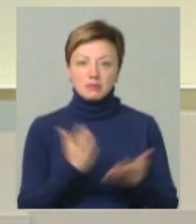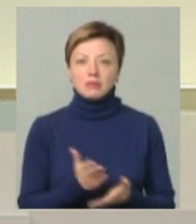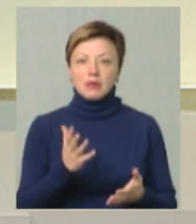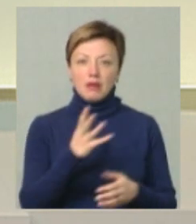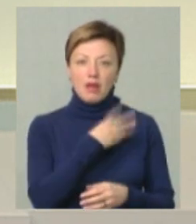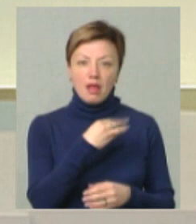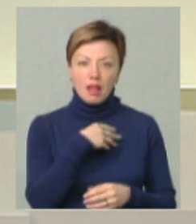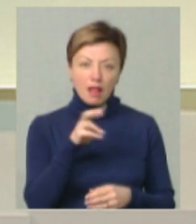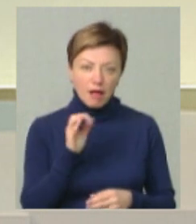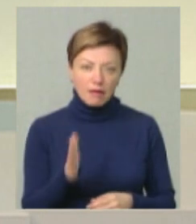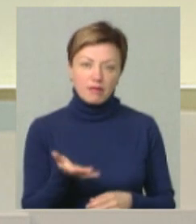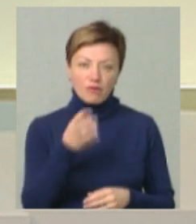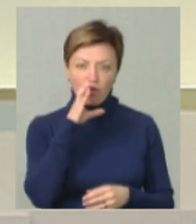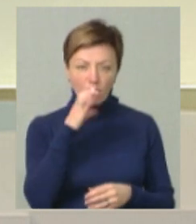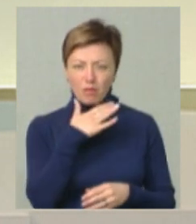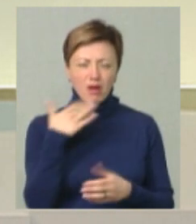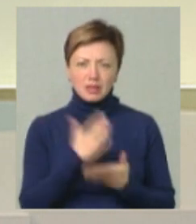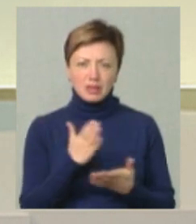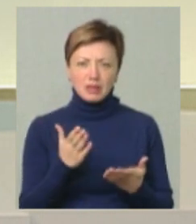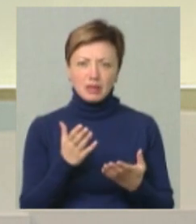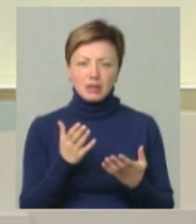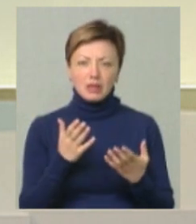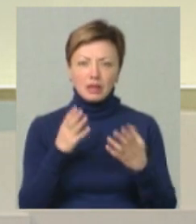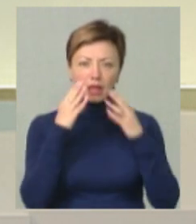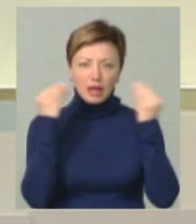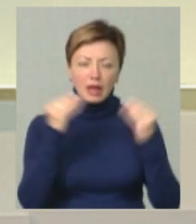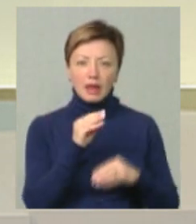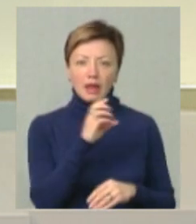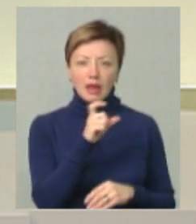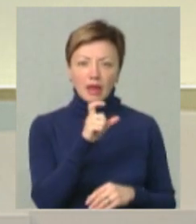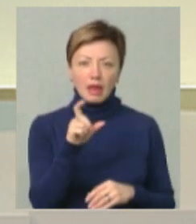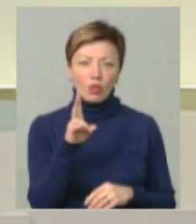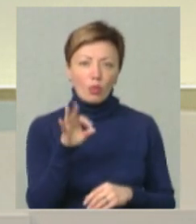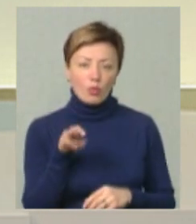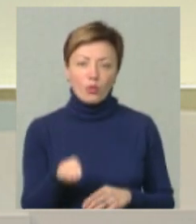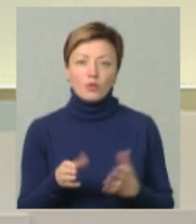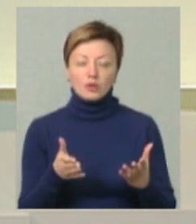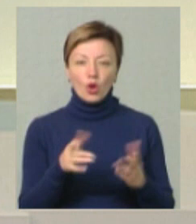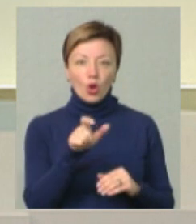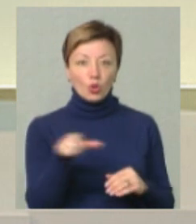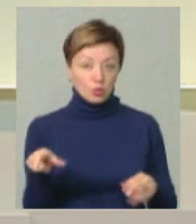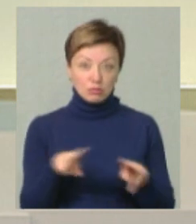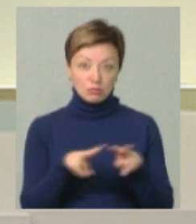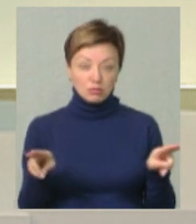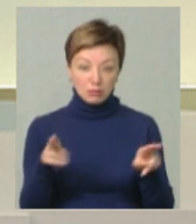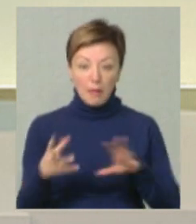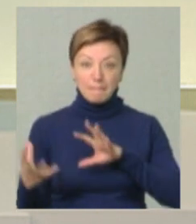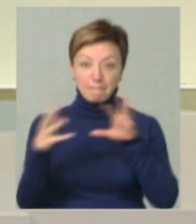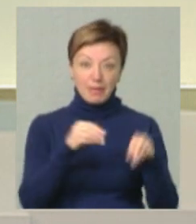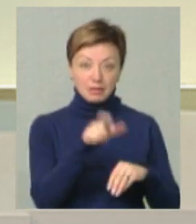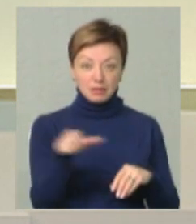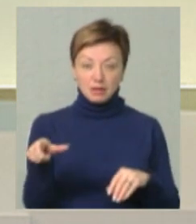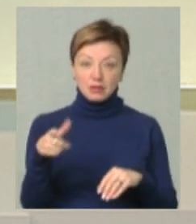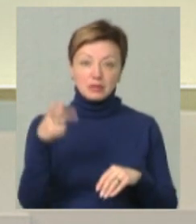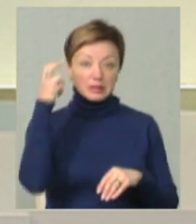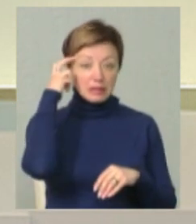леви, волки, ну багато єнотів, і ще один додався єнот. Тобто люди, коли так само переселенці їхали